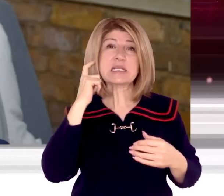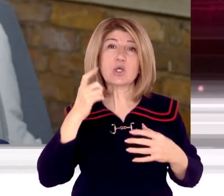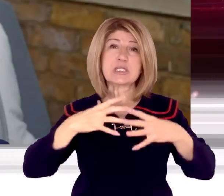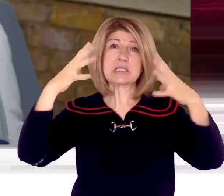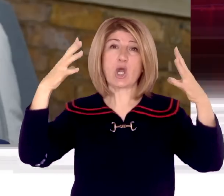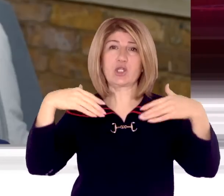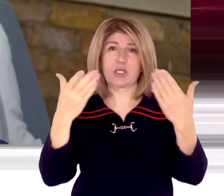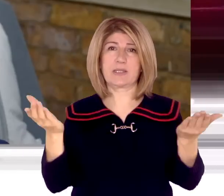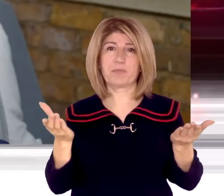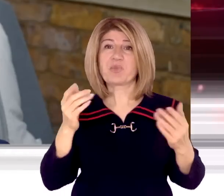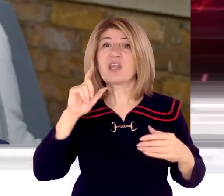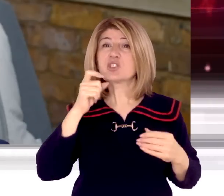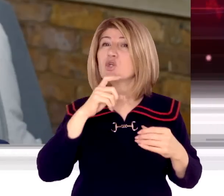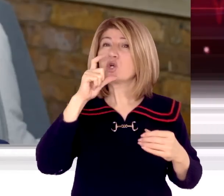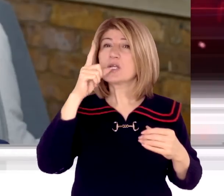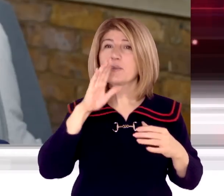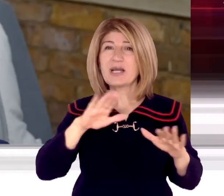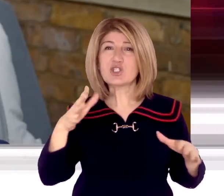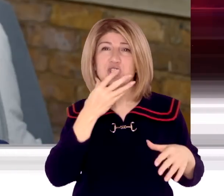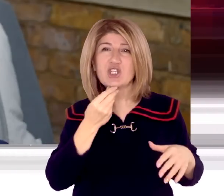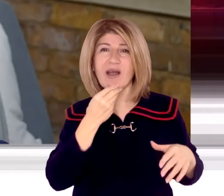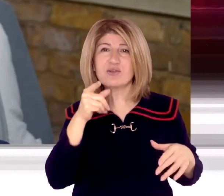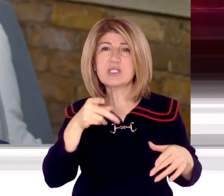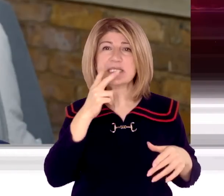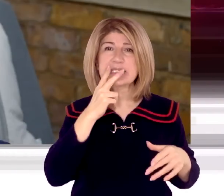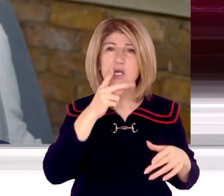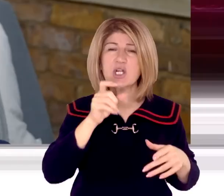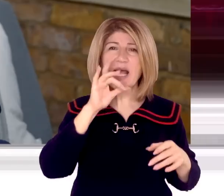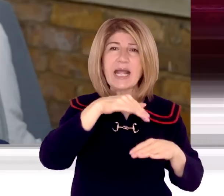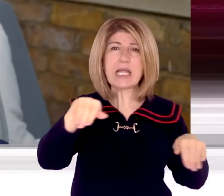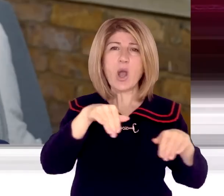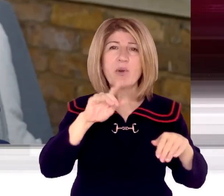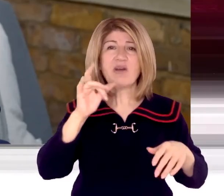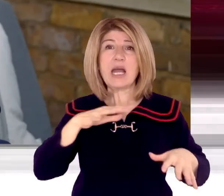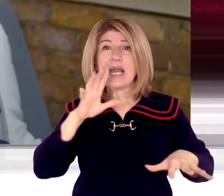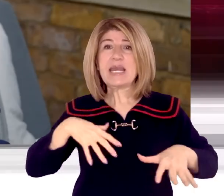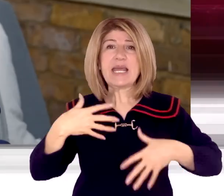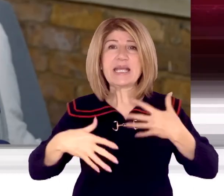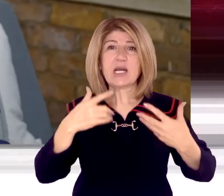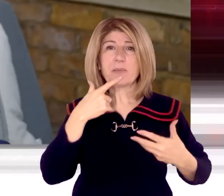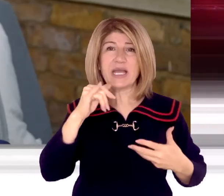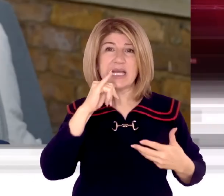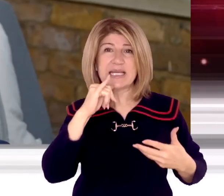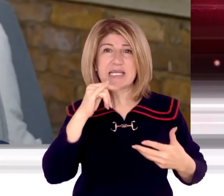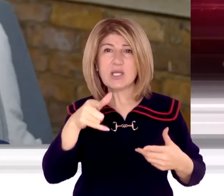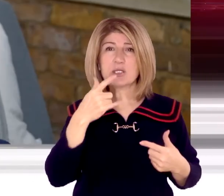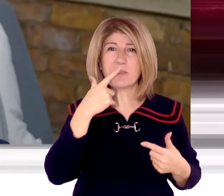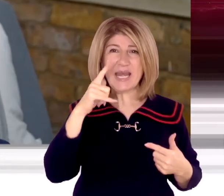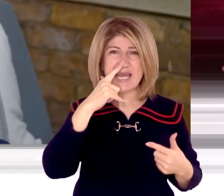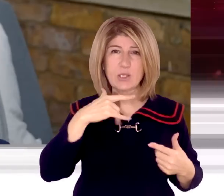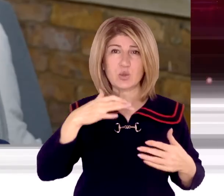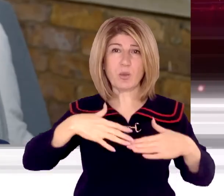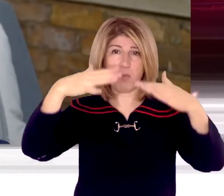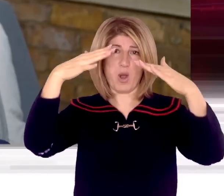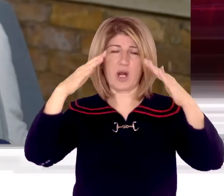سر و صدای زیادی تو رسانه‌های غربی ایجاد کرده، چون دست خیلی از نوجوانای 13-14 ساله تو خیابونا دیده میشه و نگرانی از